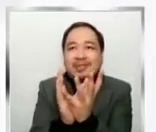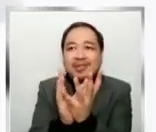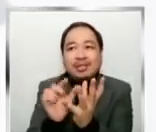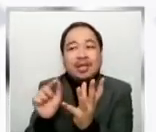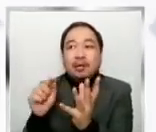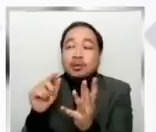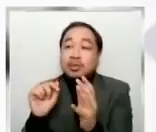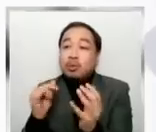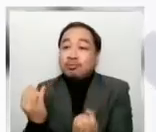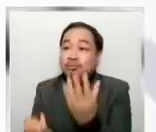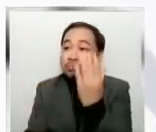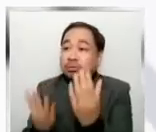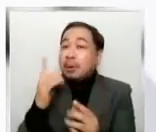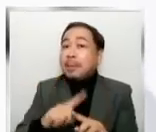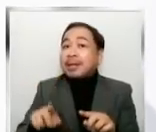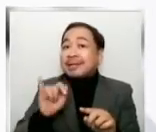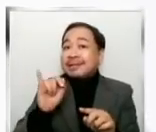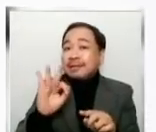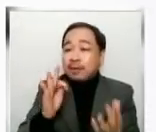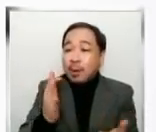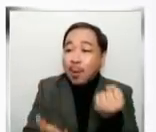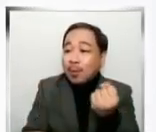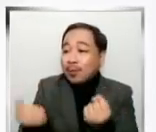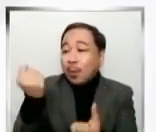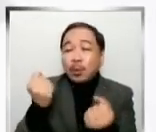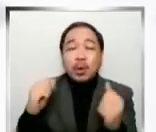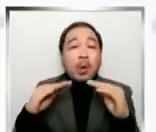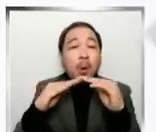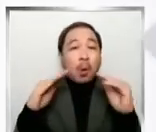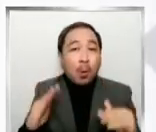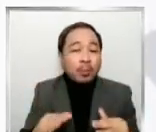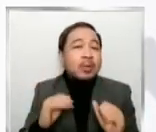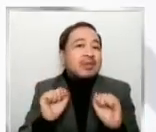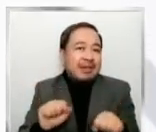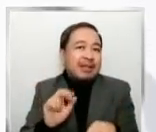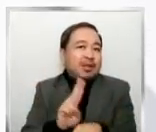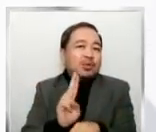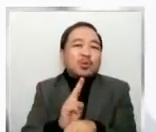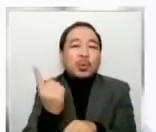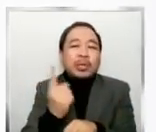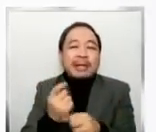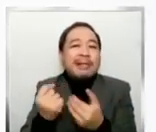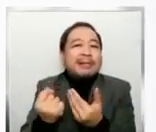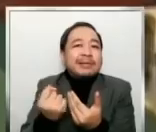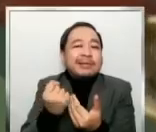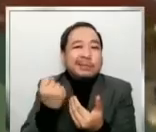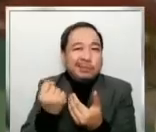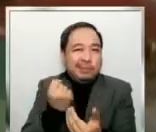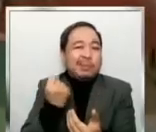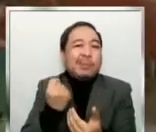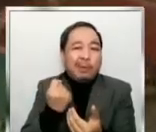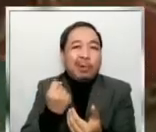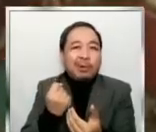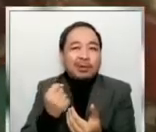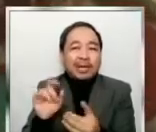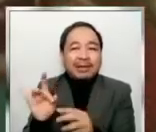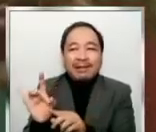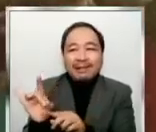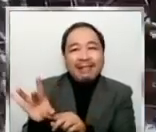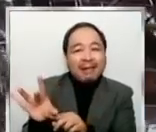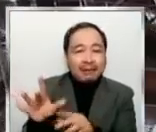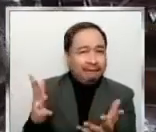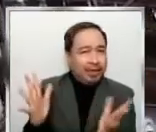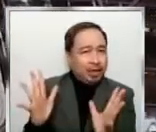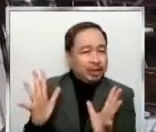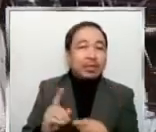nilang mga bahay, ang pwede lang nilang gamitin ay yung mga pyrotechnic devices o yung tinatawag natin mga pailaw. Sa kabila naman ng pinsalang